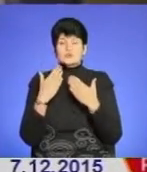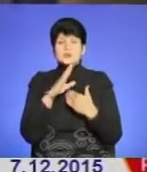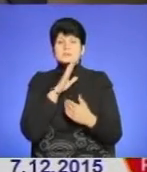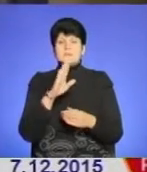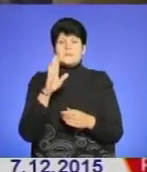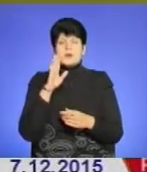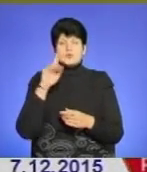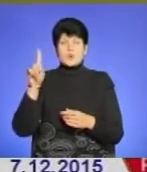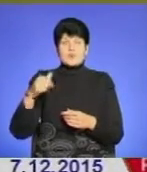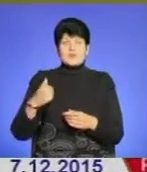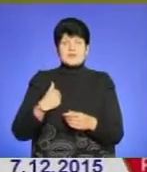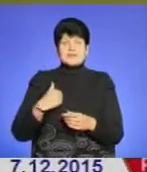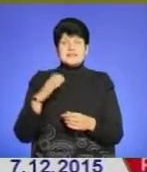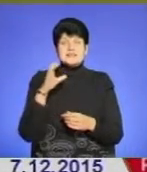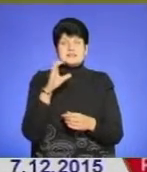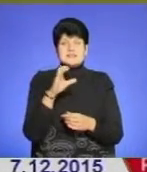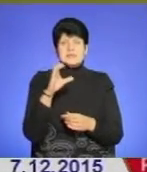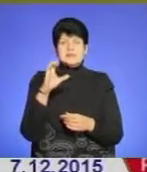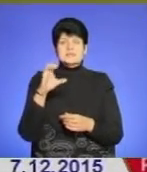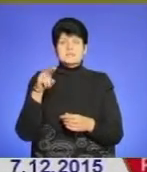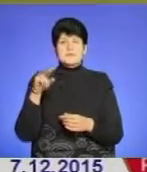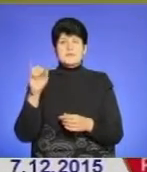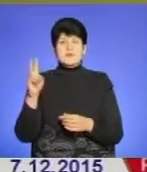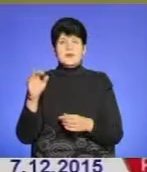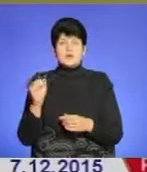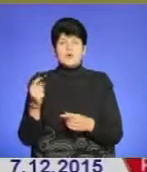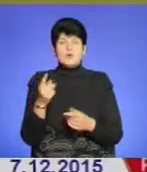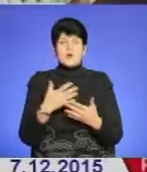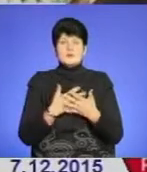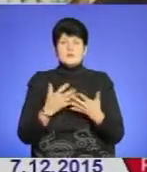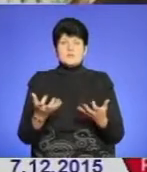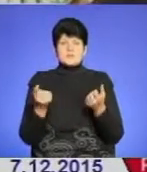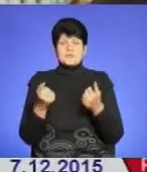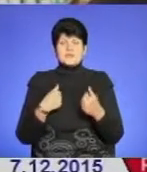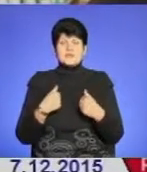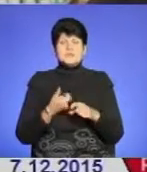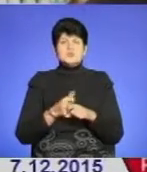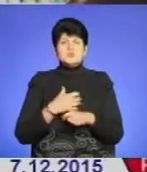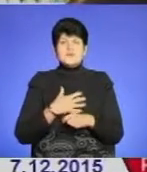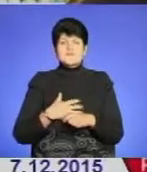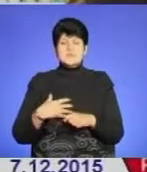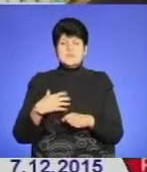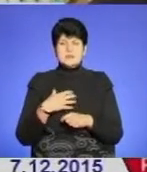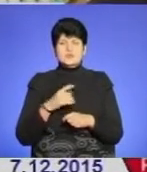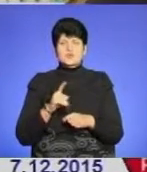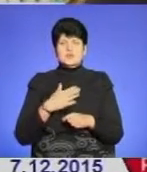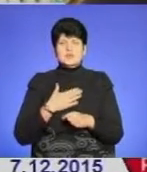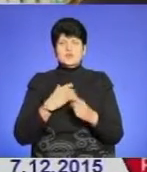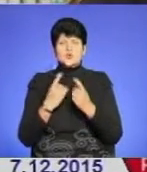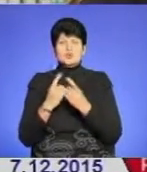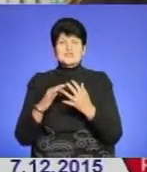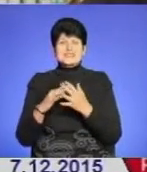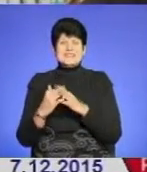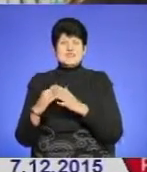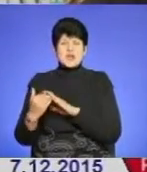матір'ю мобілізованого Сергія Співака, якого активно підтримує. Для нас дуже важливо, щоб наші односельчани